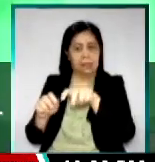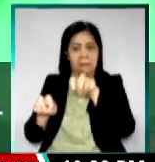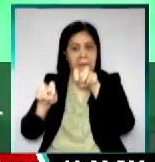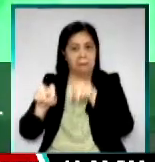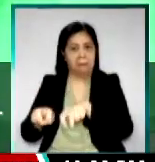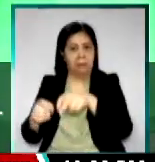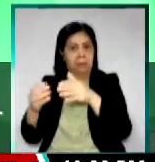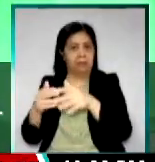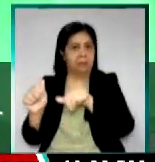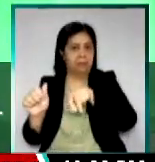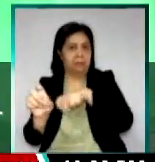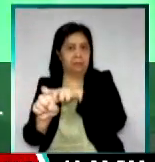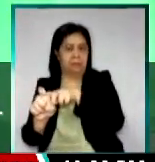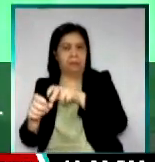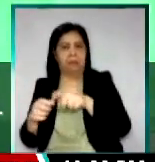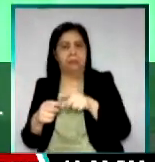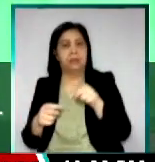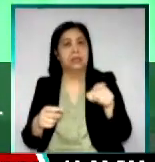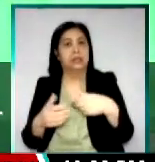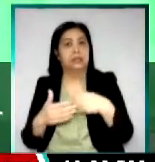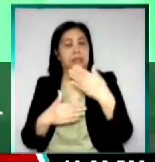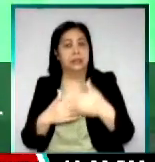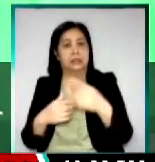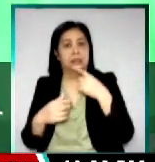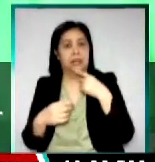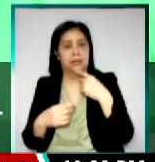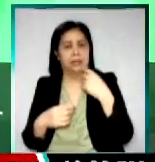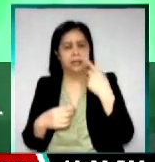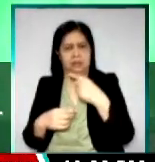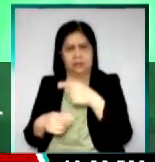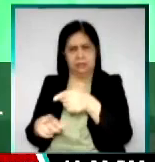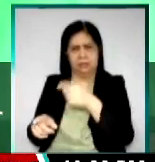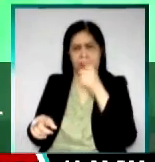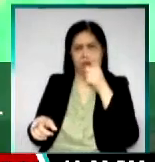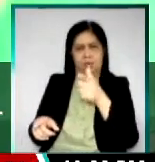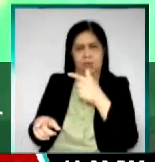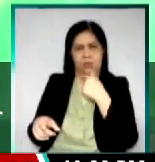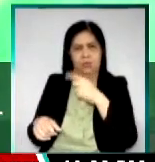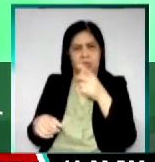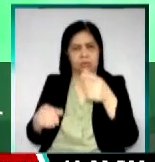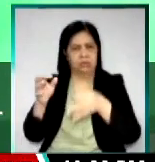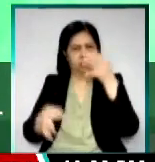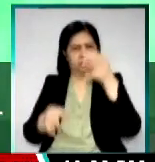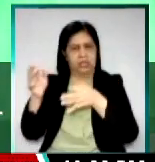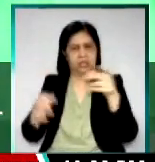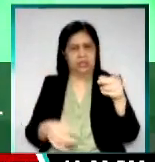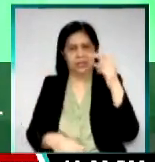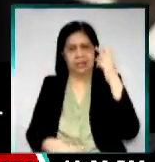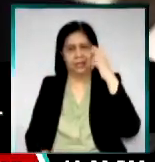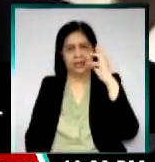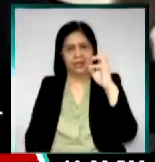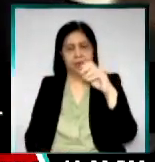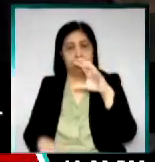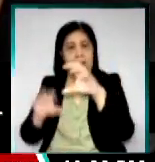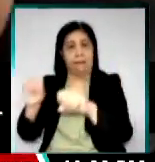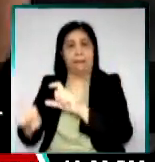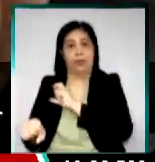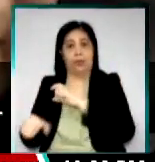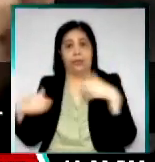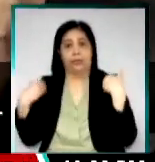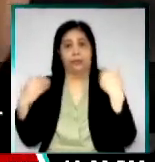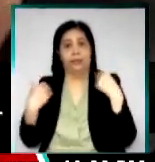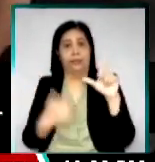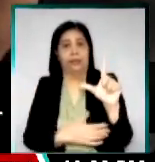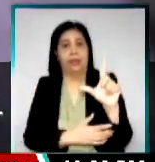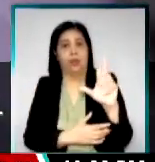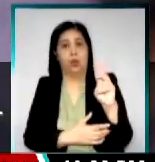niya. Sinalagyan ni Zarate at sinabing nang huhusga na si Remulla. Dinampot ng mga pulis sa mga batang lumad sa isang retreat house sa